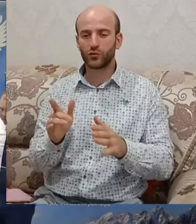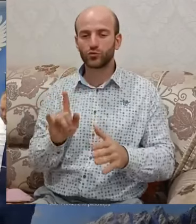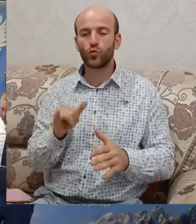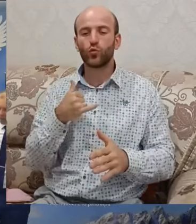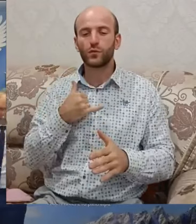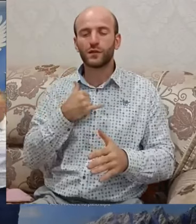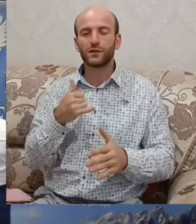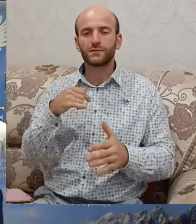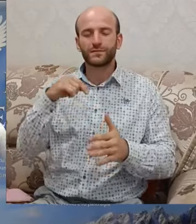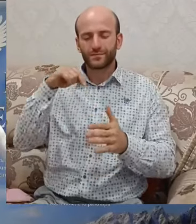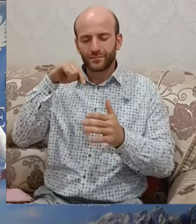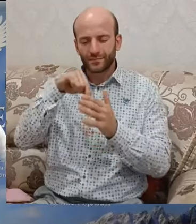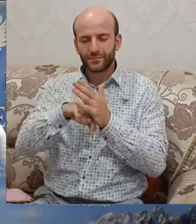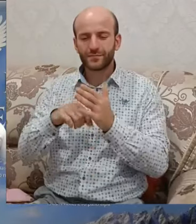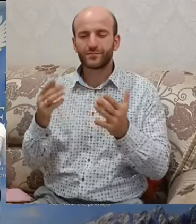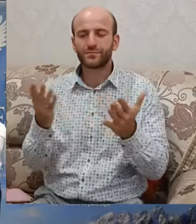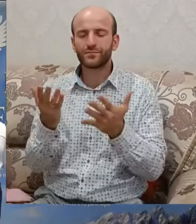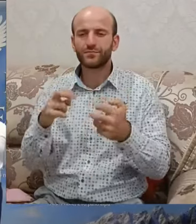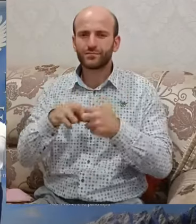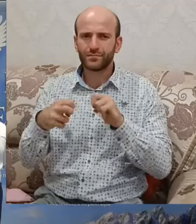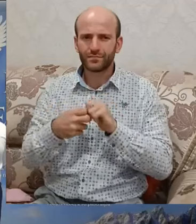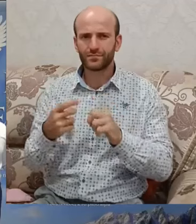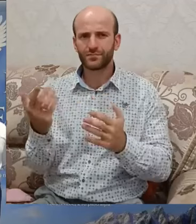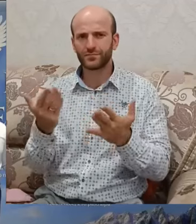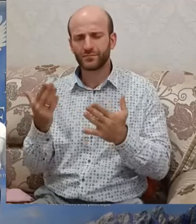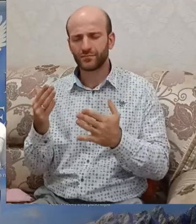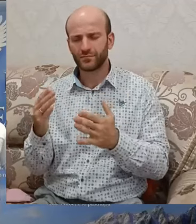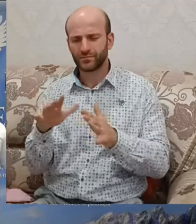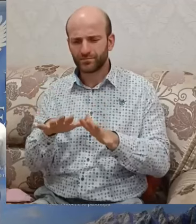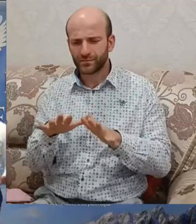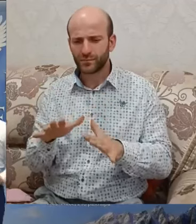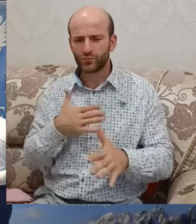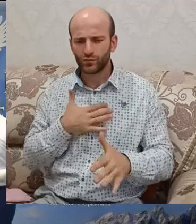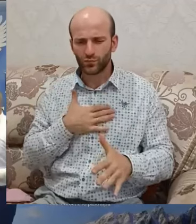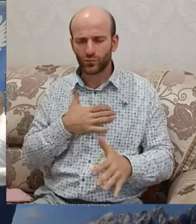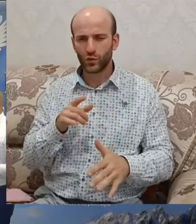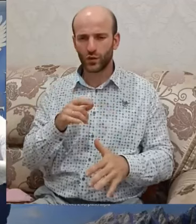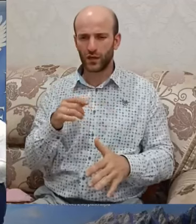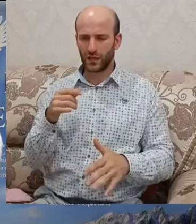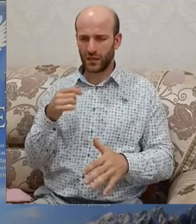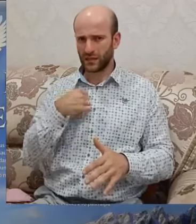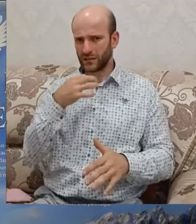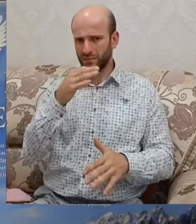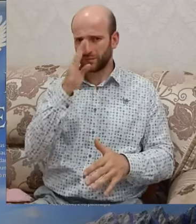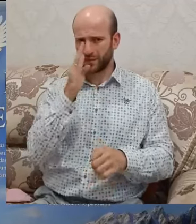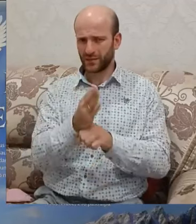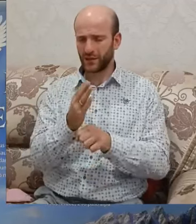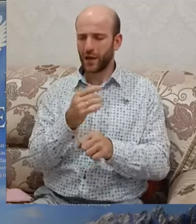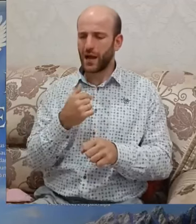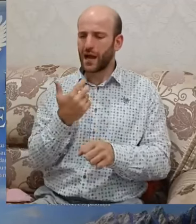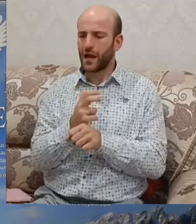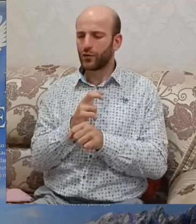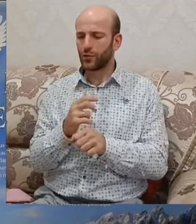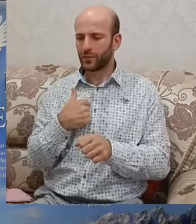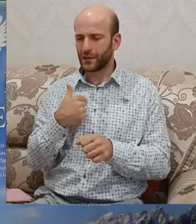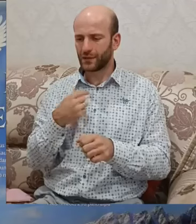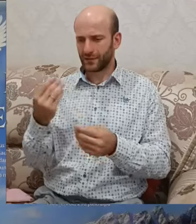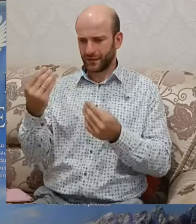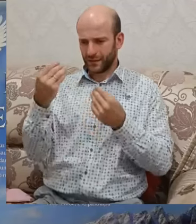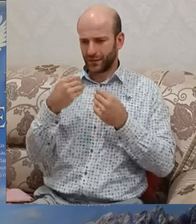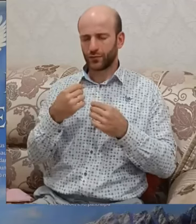pred izbranie. Mane nuo daugo tai išlaisvina. Znaite, mane eto at mnogo čevo izbavlėjate. Nes aš žinau, kad aš turiu tikėti tuo, ką jisai sako